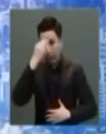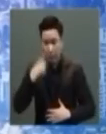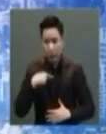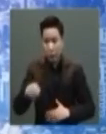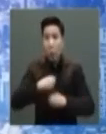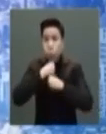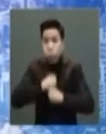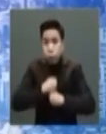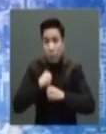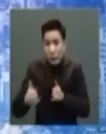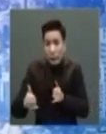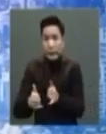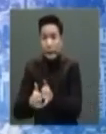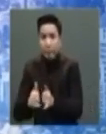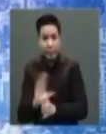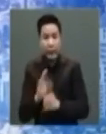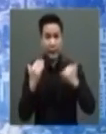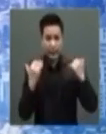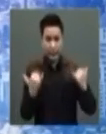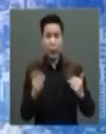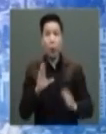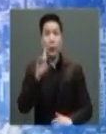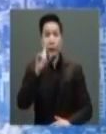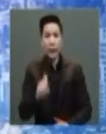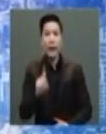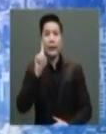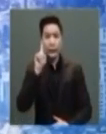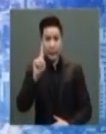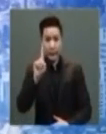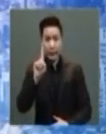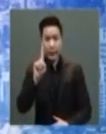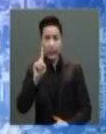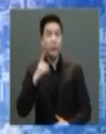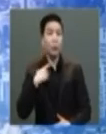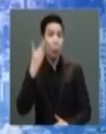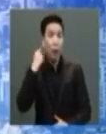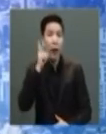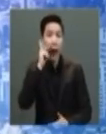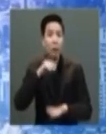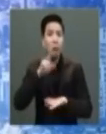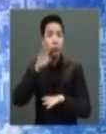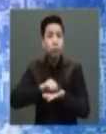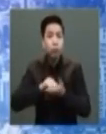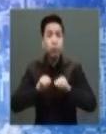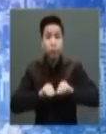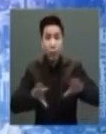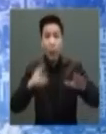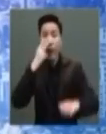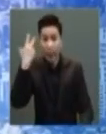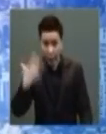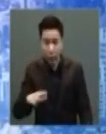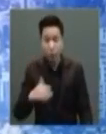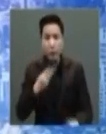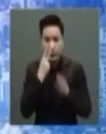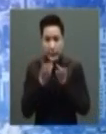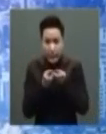บาลนะคะโควิด-19ทำเนียบรัฐบาลค่ะทางด้านของนายแพทย์ทวีสินวิษณุโยธินซึ่งเป็นโฆษกของศูนย์บริหารสถ